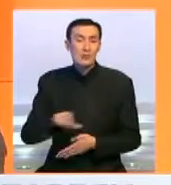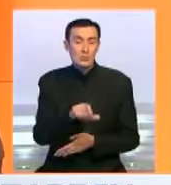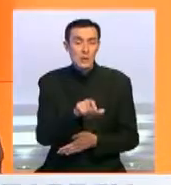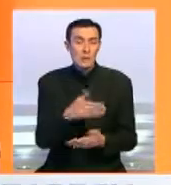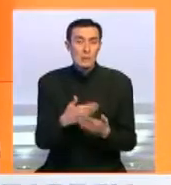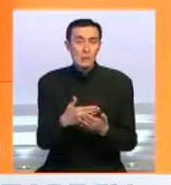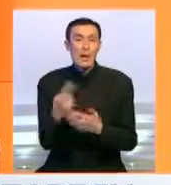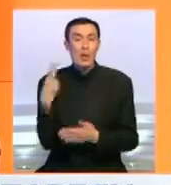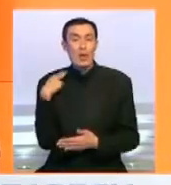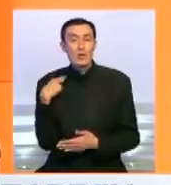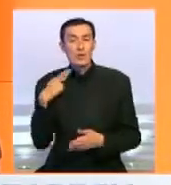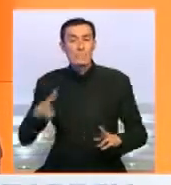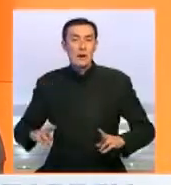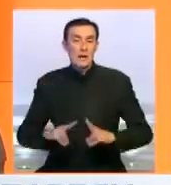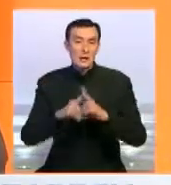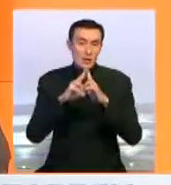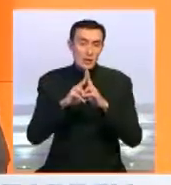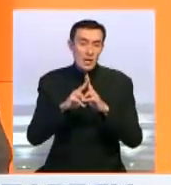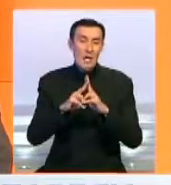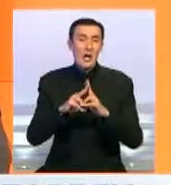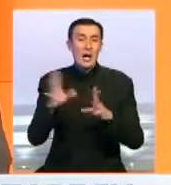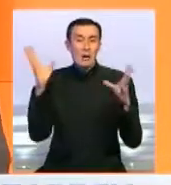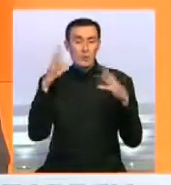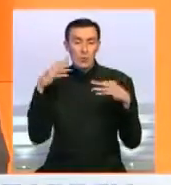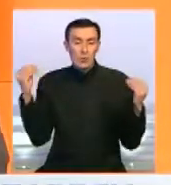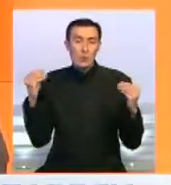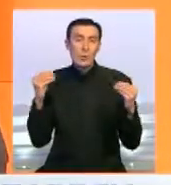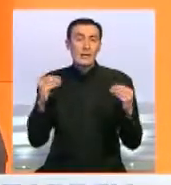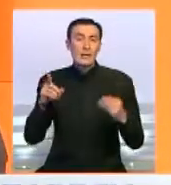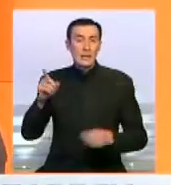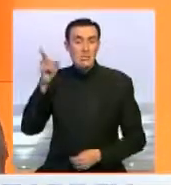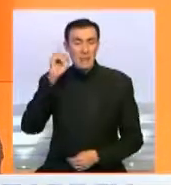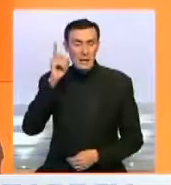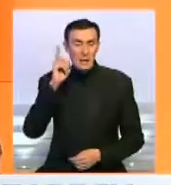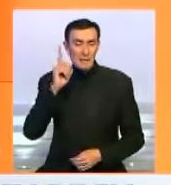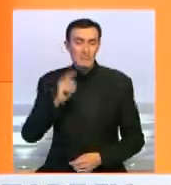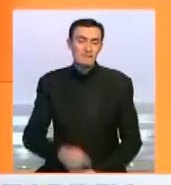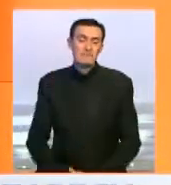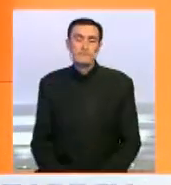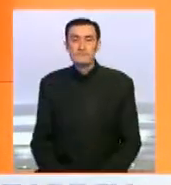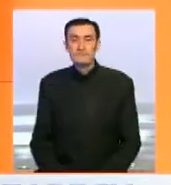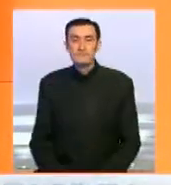маршрутах, как Лондон-Париж, Брюссель, Амстердам, Кёльн, Глазго и Эдинбург.